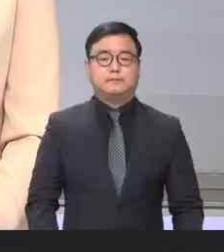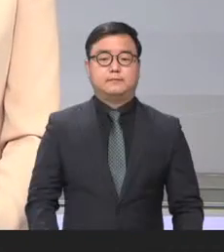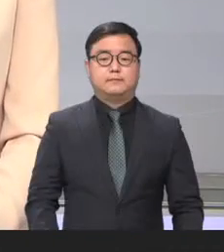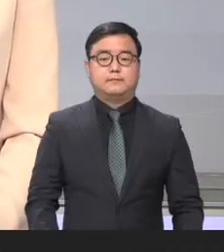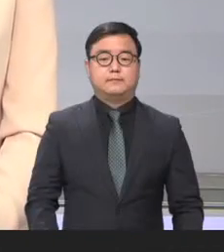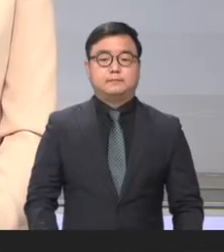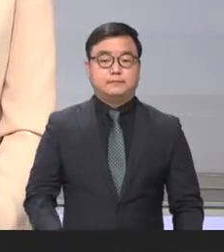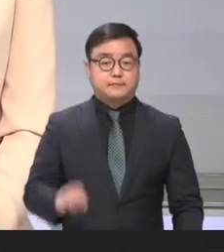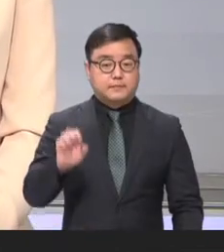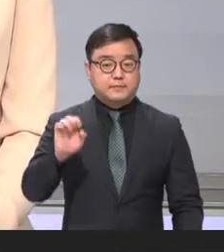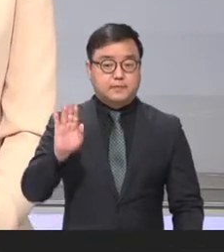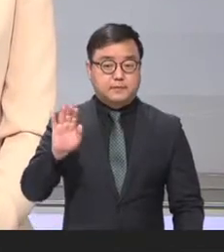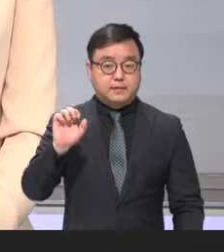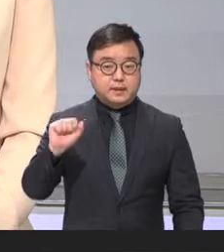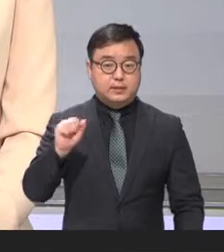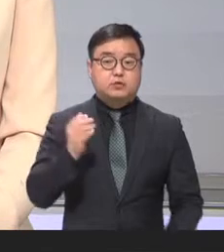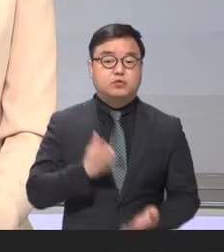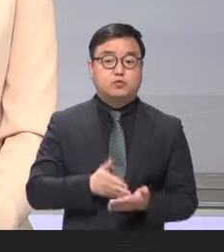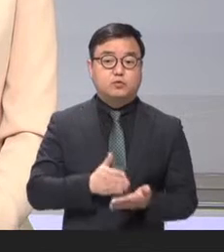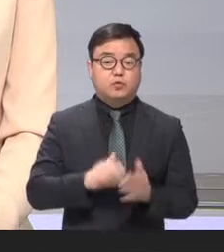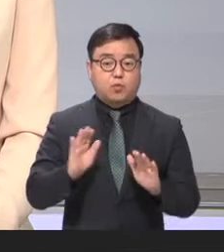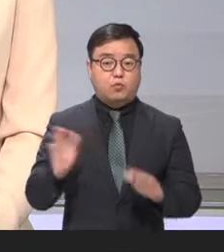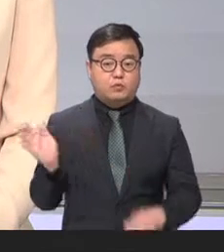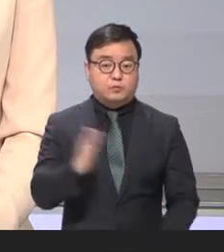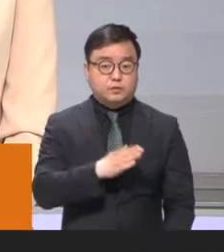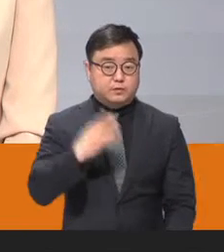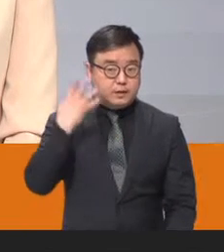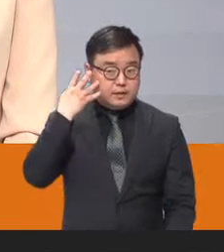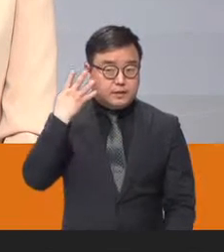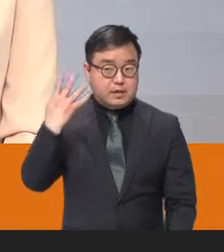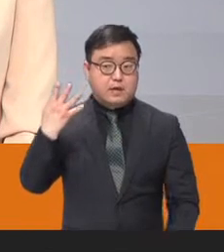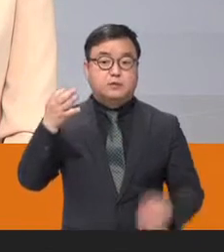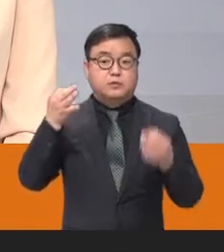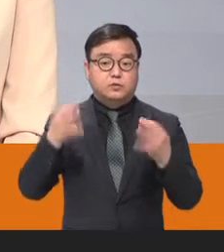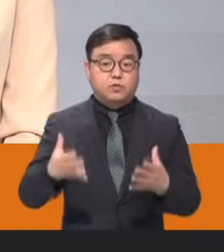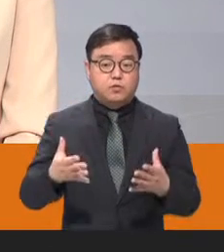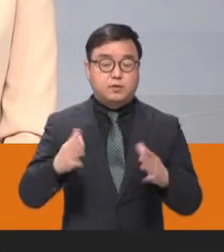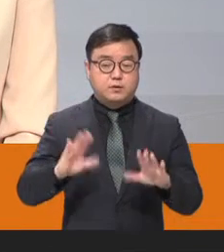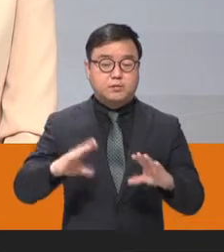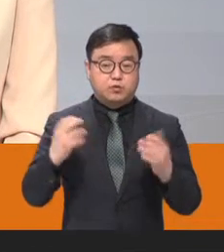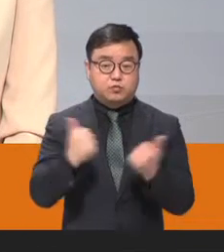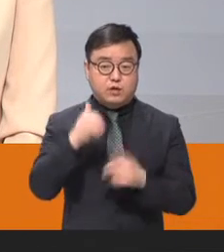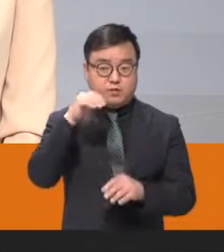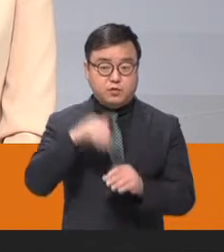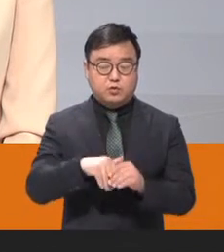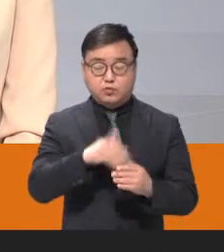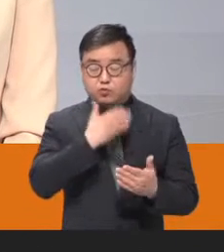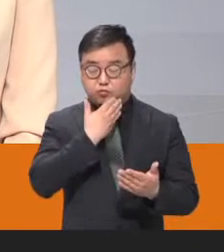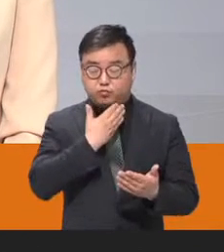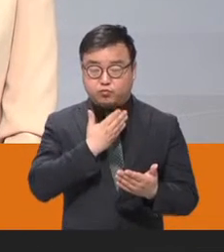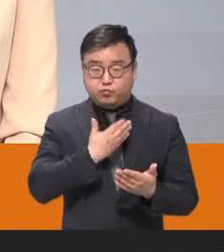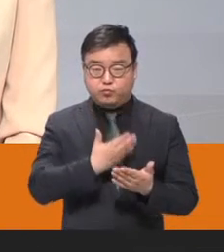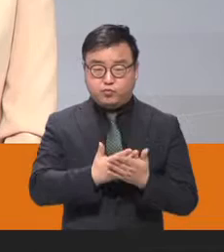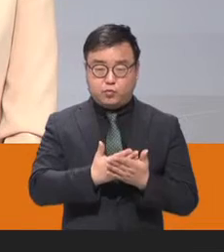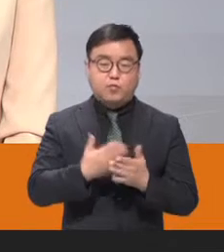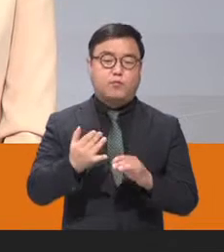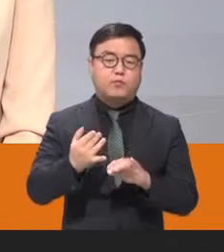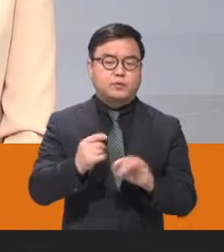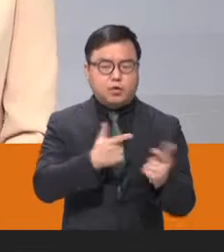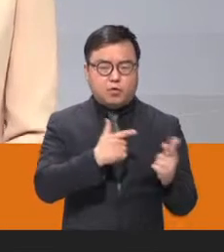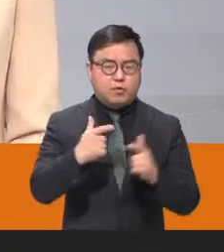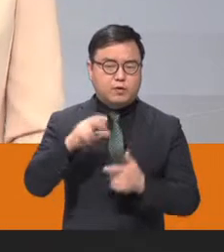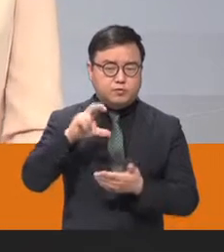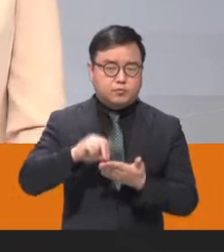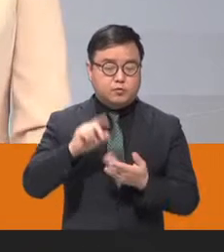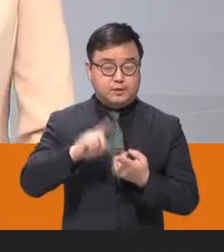네, EBS 뉴스는 오늘부터 나흘 동안 이번 총선에서 유권자들이 눈여겨봐야 할 교육계 이슈를 전문가와 함께 짚어보는